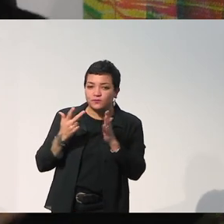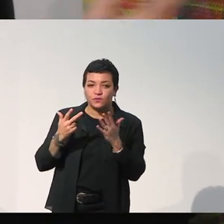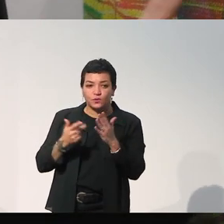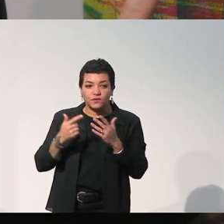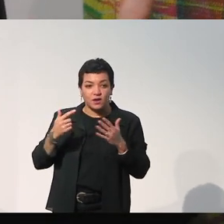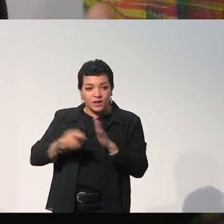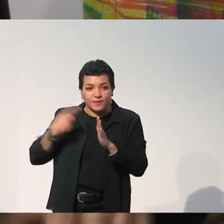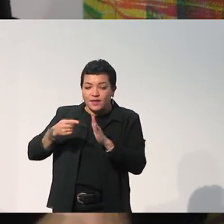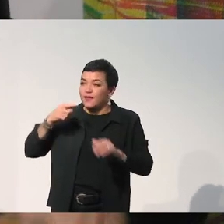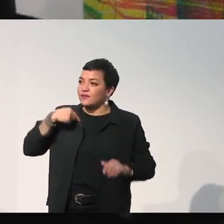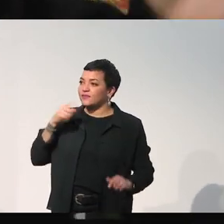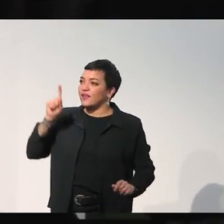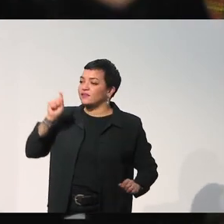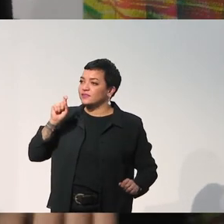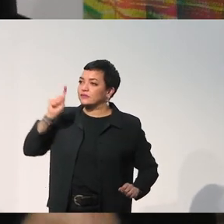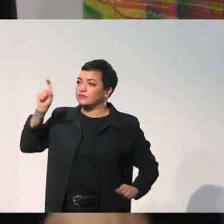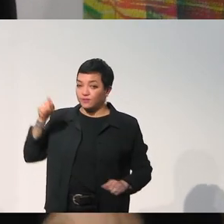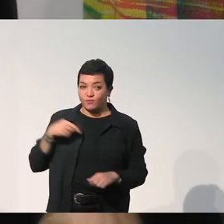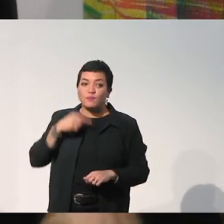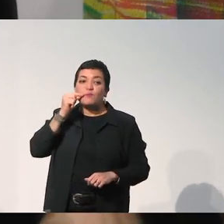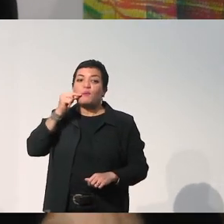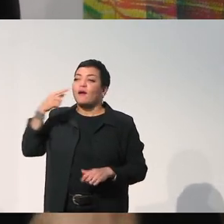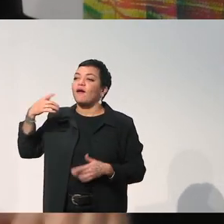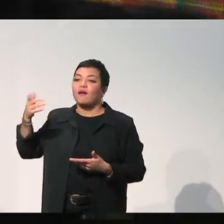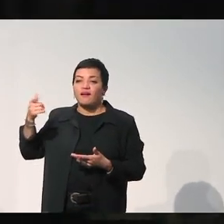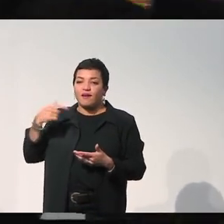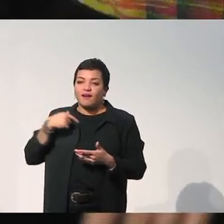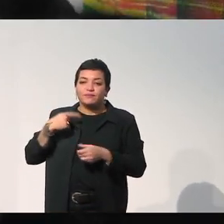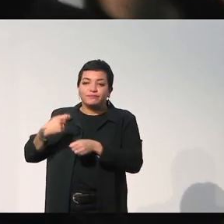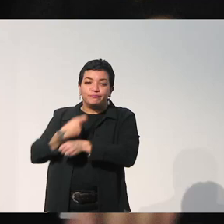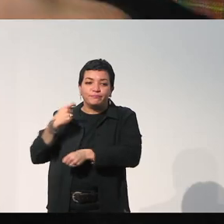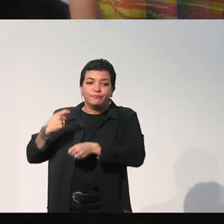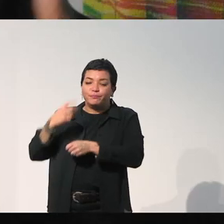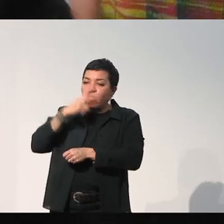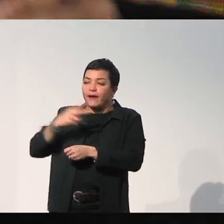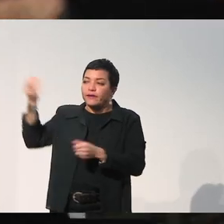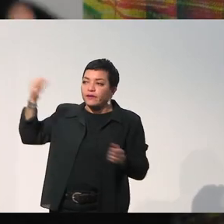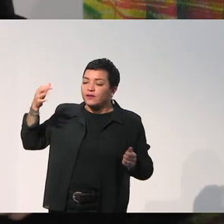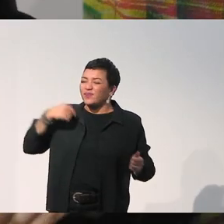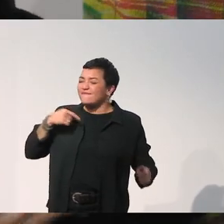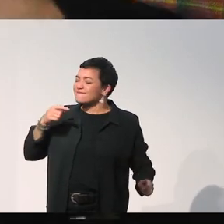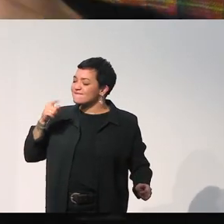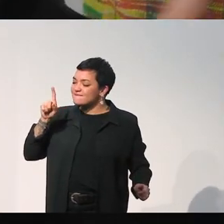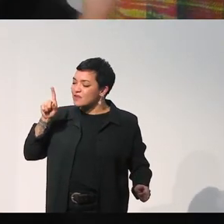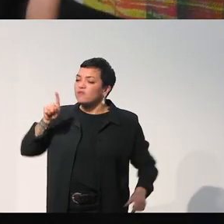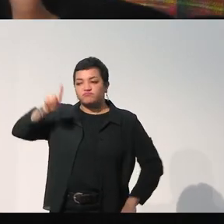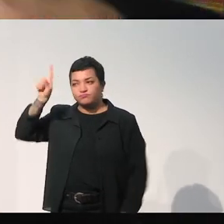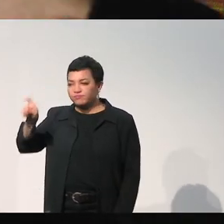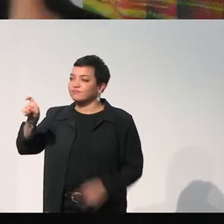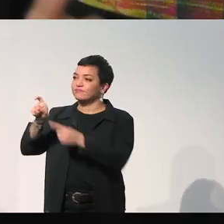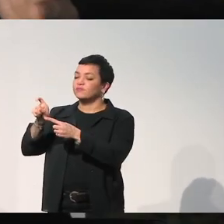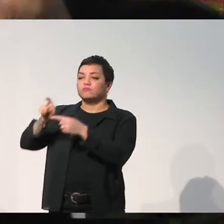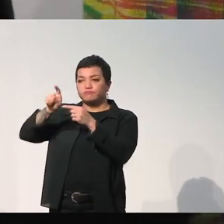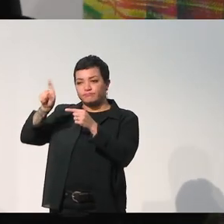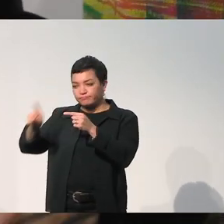d'ailleurs, je me suis fait complètement remballer la première fois. Mon père m'a fait des blagues sordides. Mais par contre, une fois que ça s'est déclenché, ça a été très facile. La